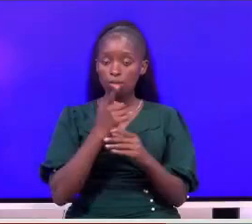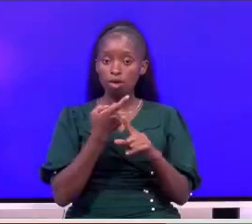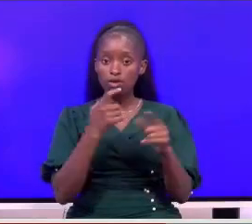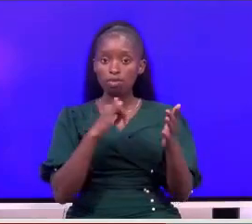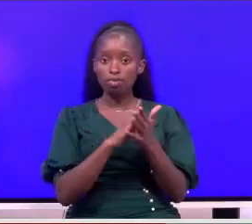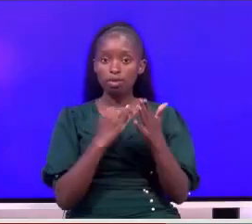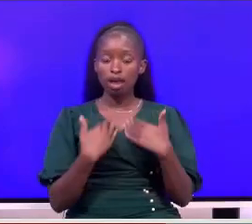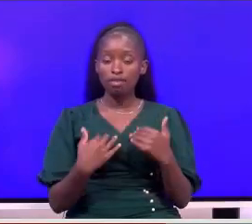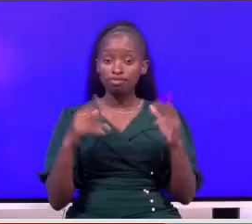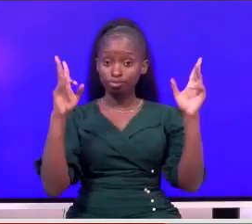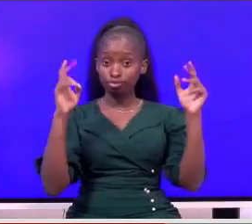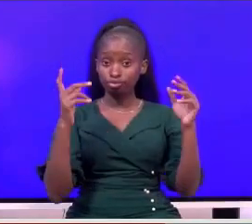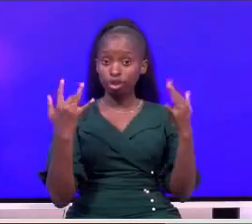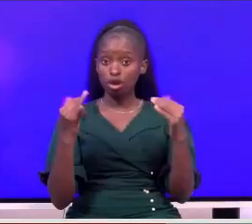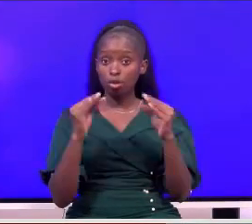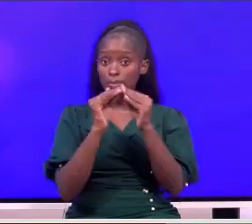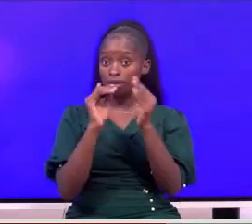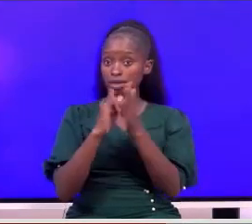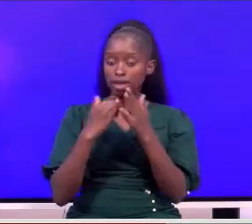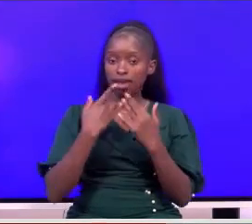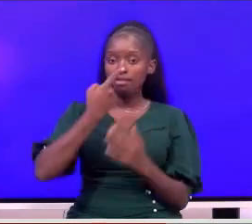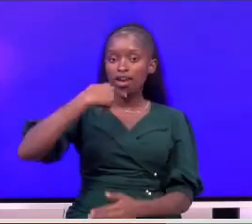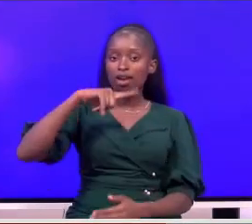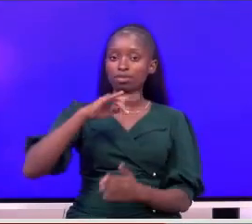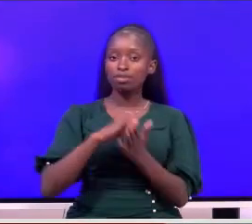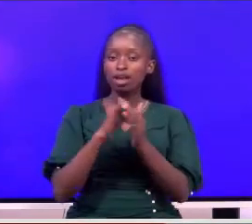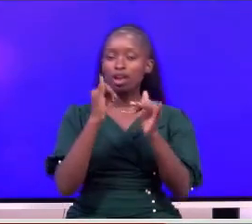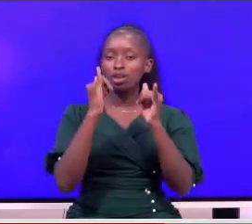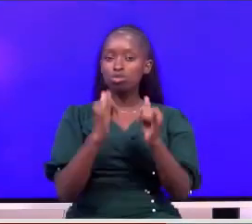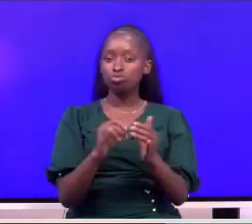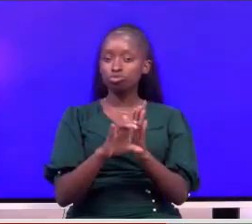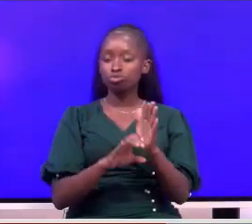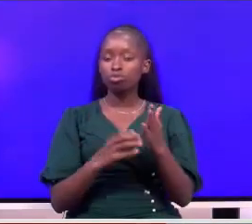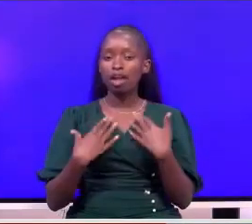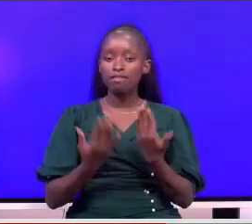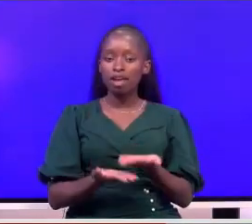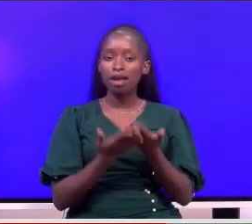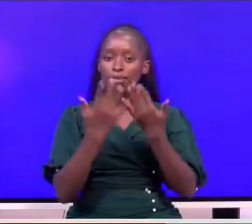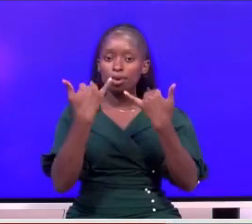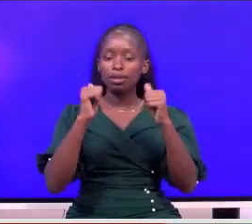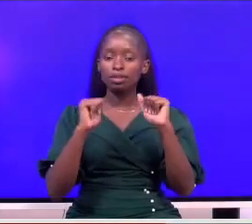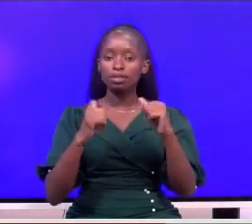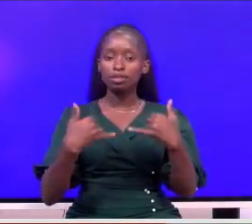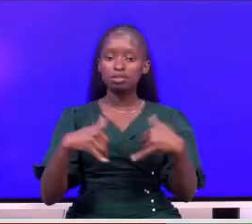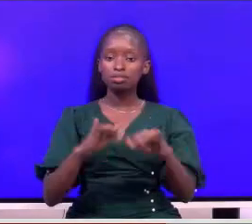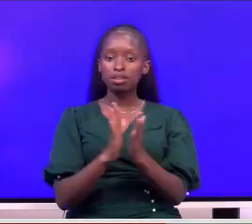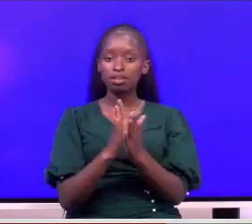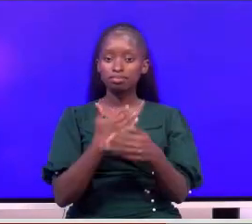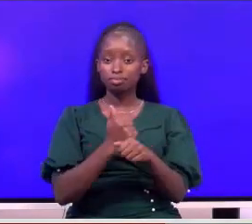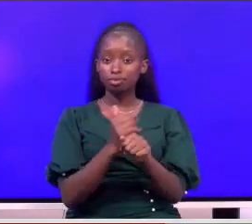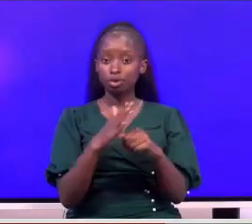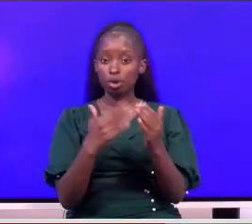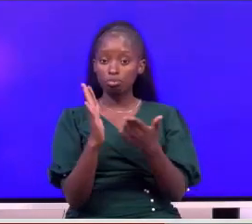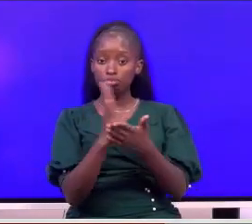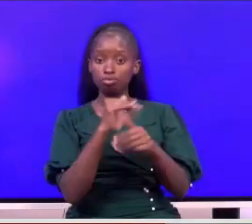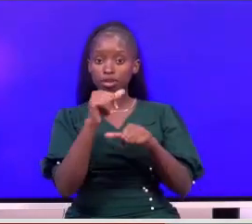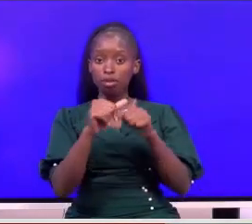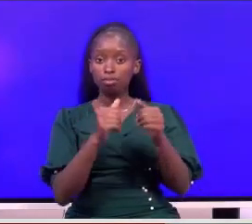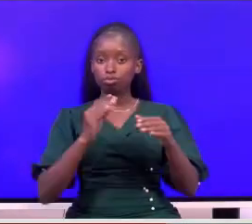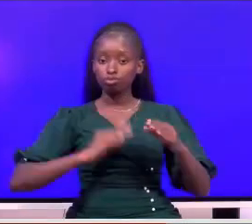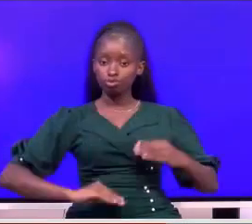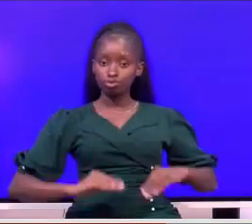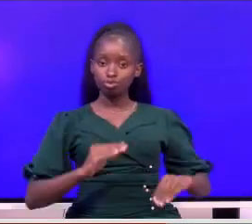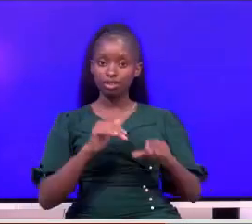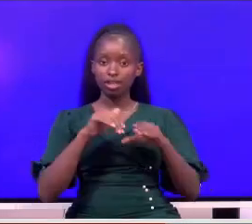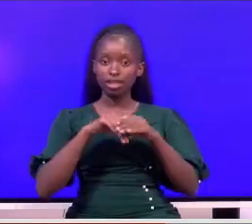hilo, baraza hilo limetangaza mikakati mipya itakayosaidia kupambana na zimwi la ufisadi humu nchini. Paul Muniu